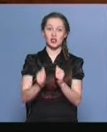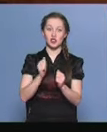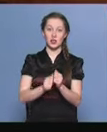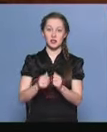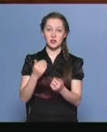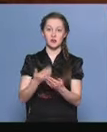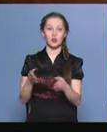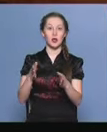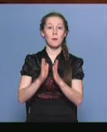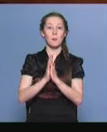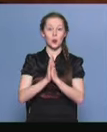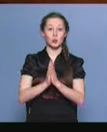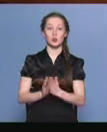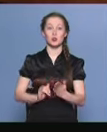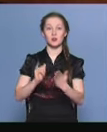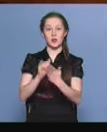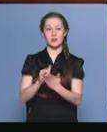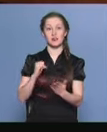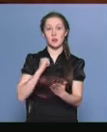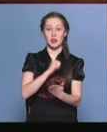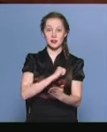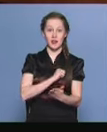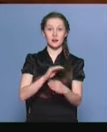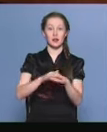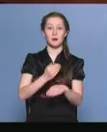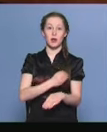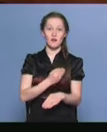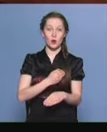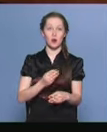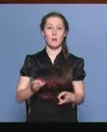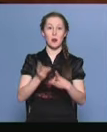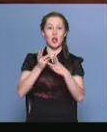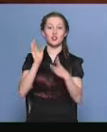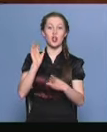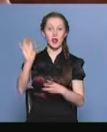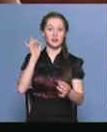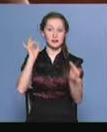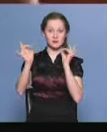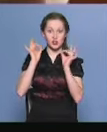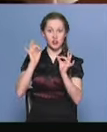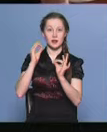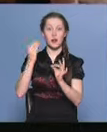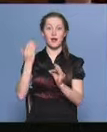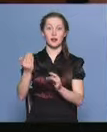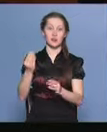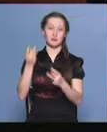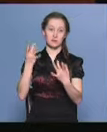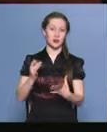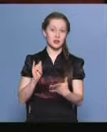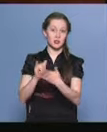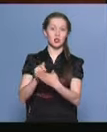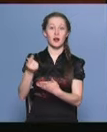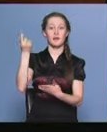обязаны устанавливать самостоятельно, добровольно пожарные извещатели. Они самые простейшие. У нас на той